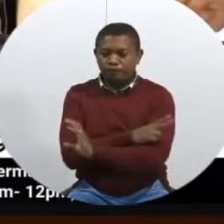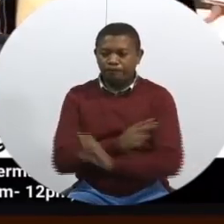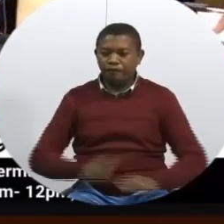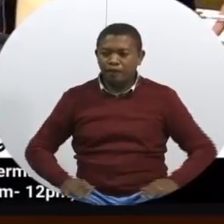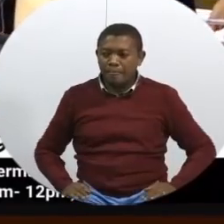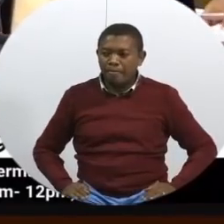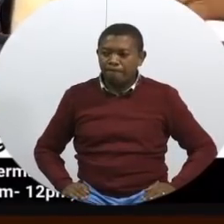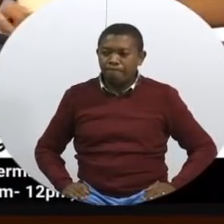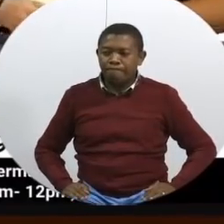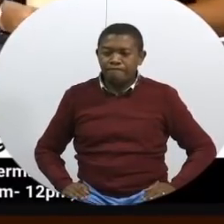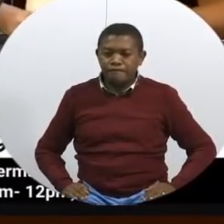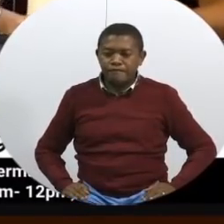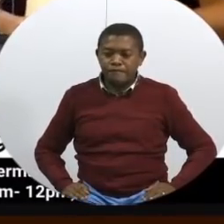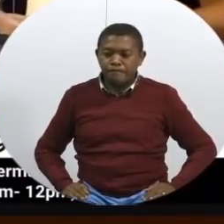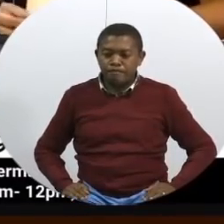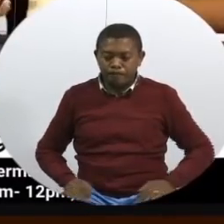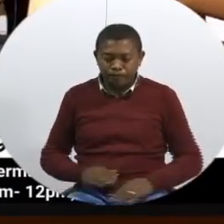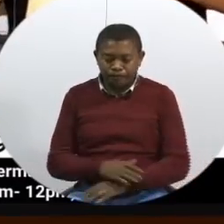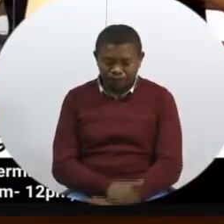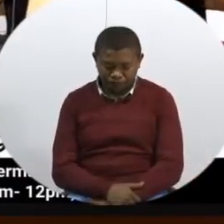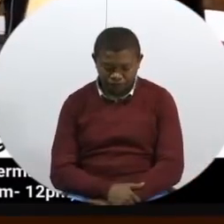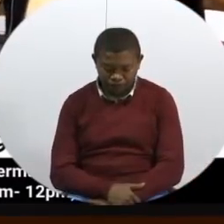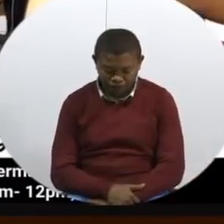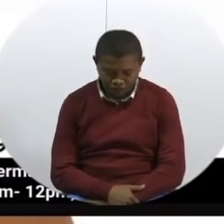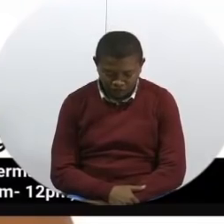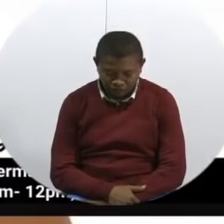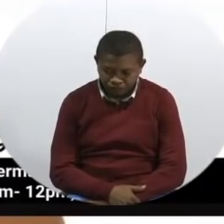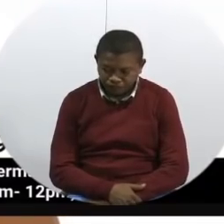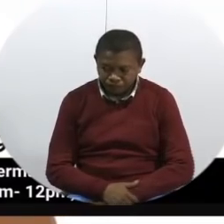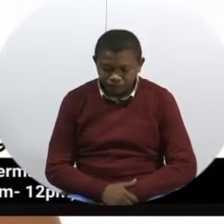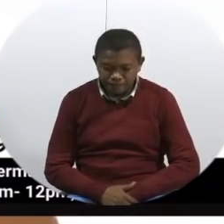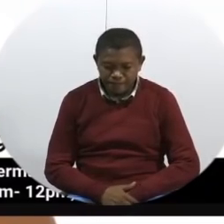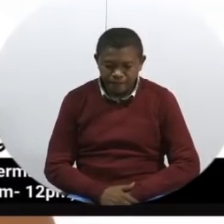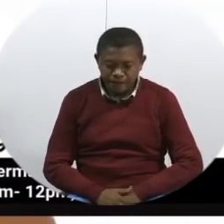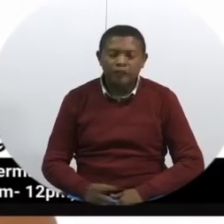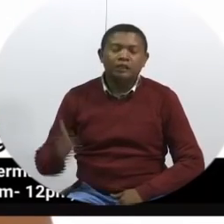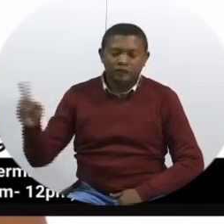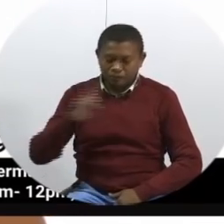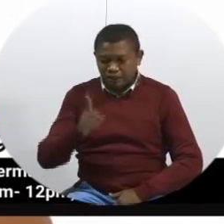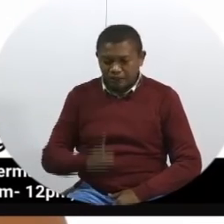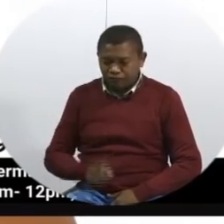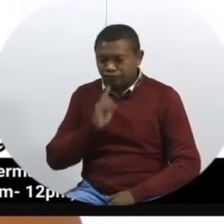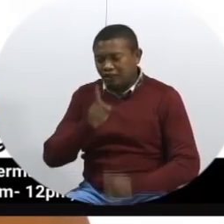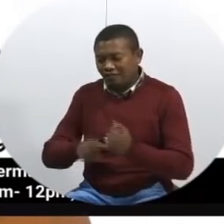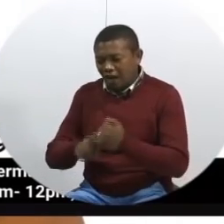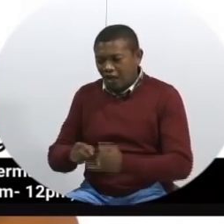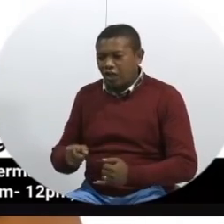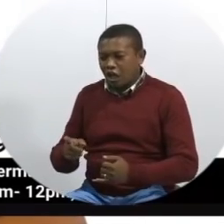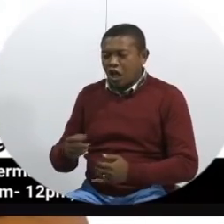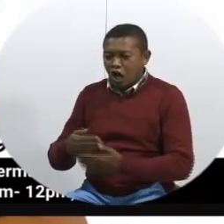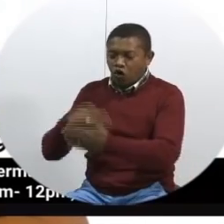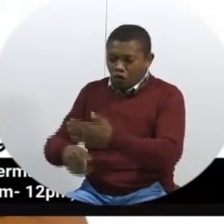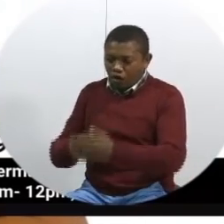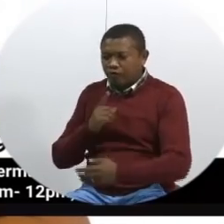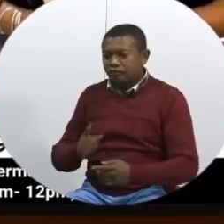zanao avokoa Andriamatofoloha ny tokony lazaina fa alao ihany aloha manafatrafatra alohantena isarahana ato anatin'ity fandarana